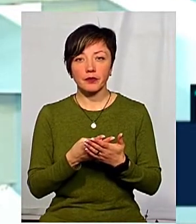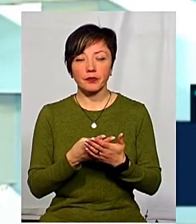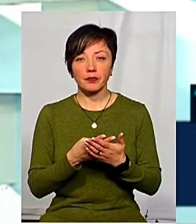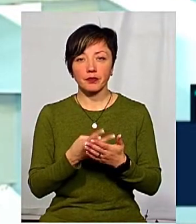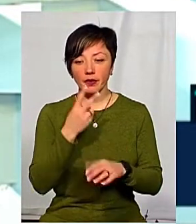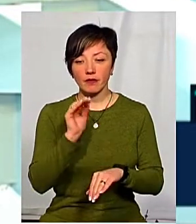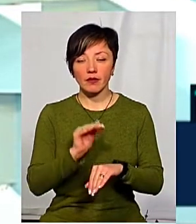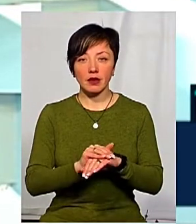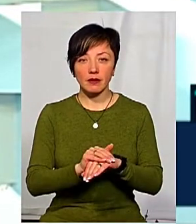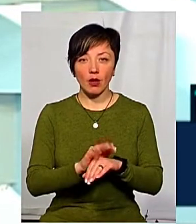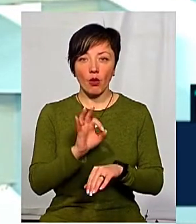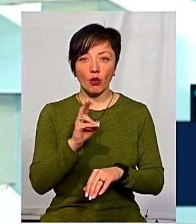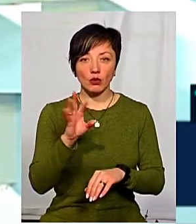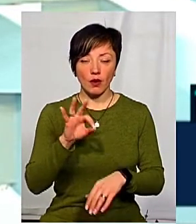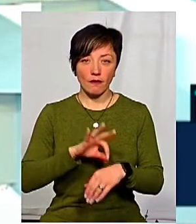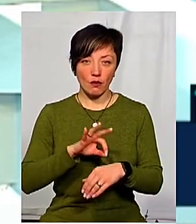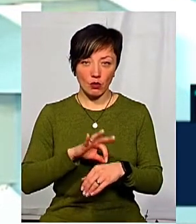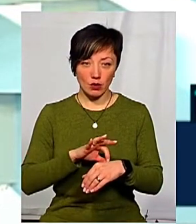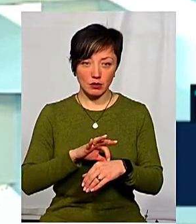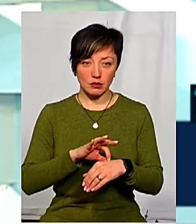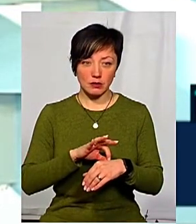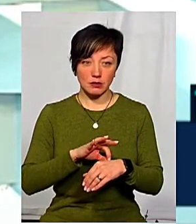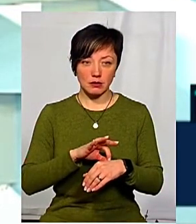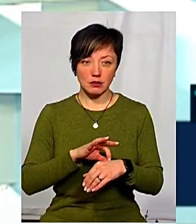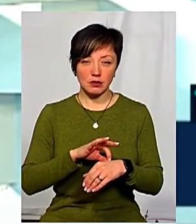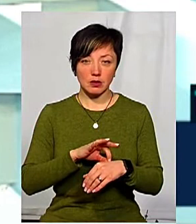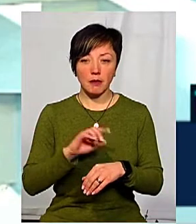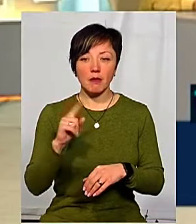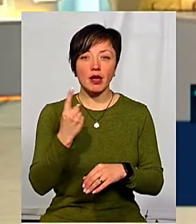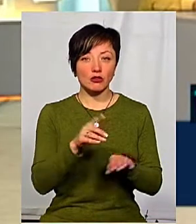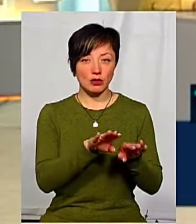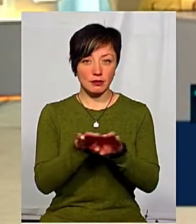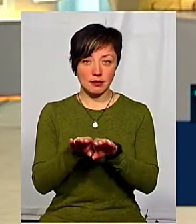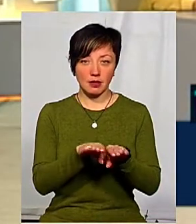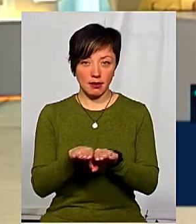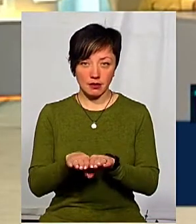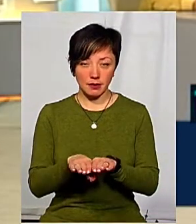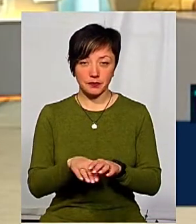виявлення онкохворих на перших стадіях.